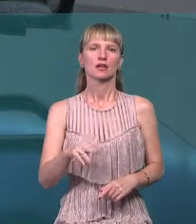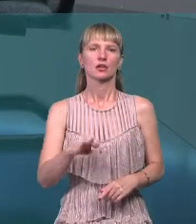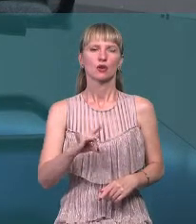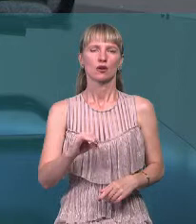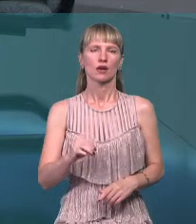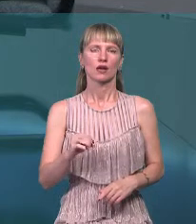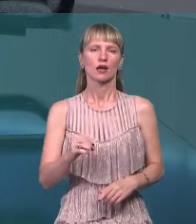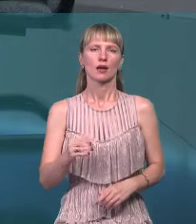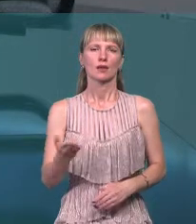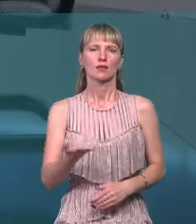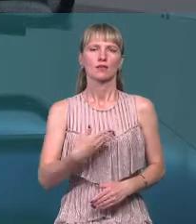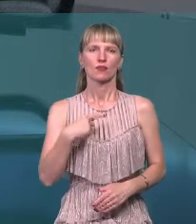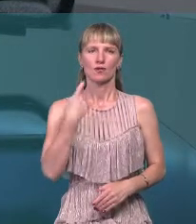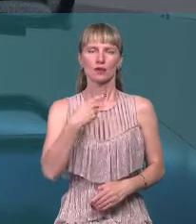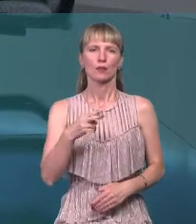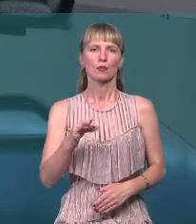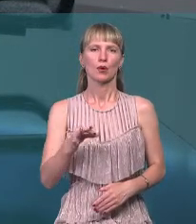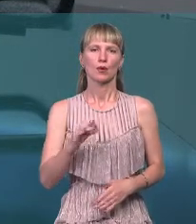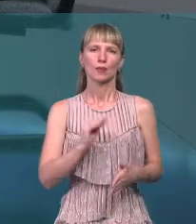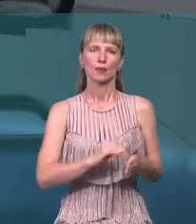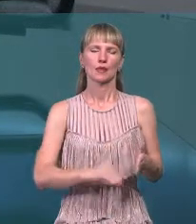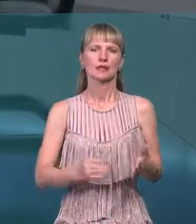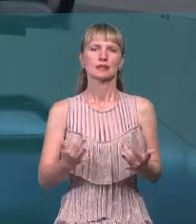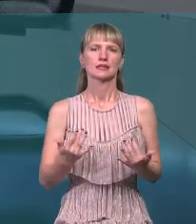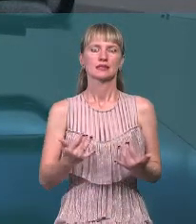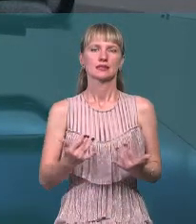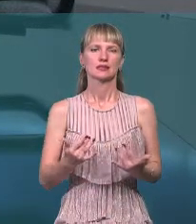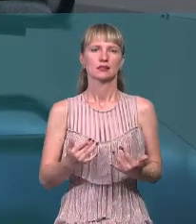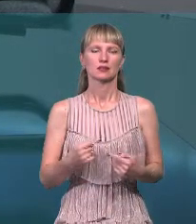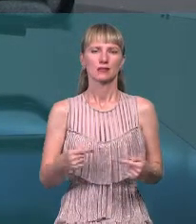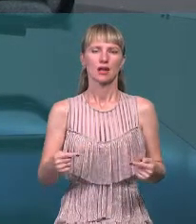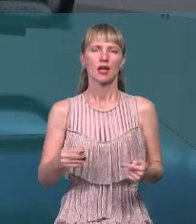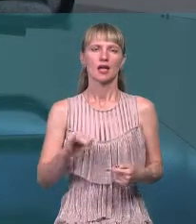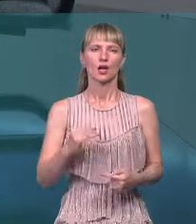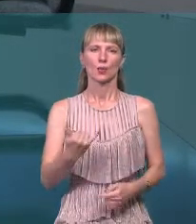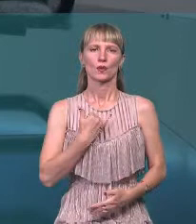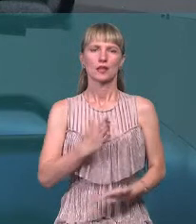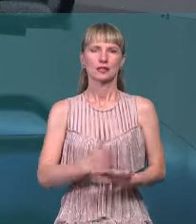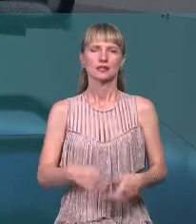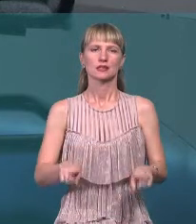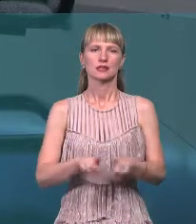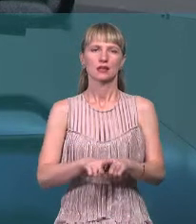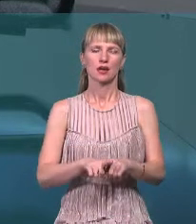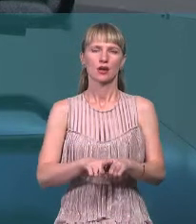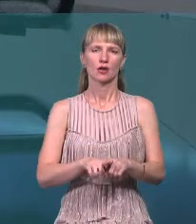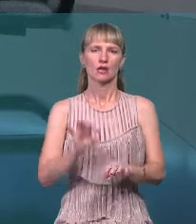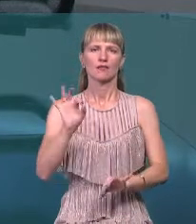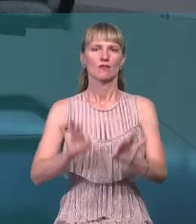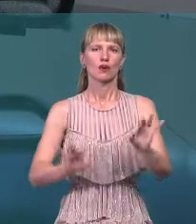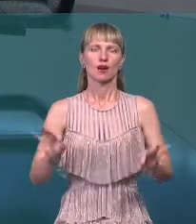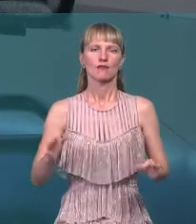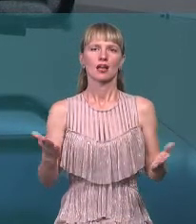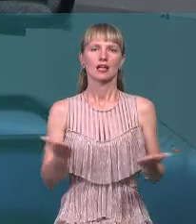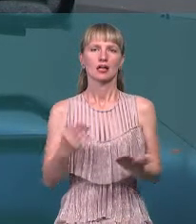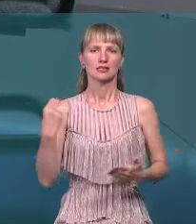ми тільки що з вами говорили про дані, скільки здавали випускників і так далі. У нас є також інфографіка,